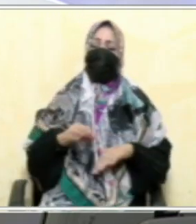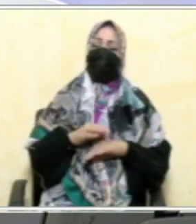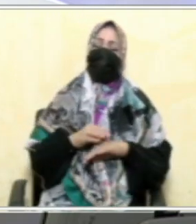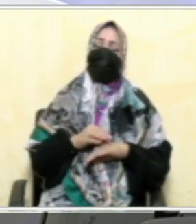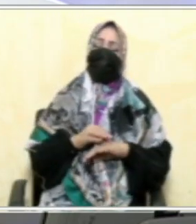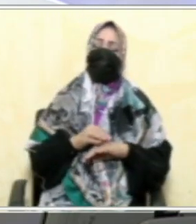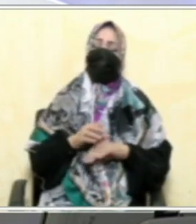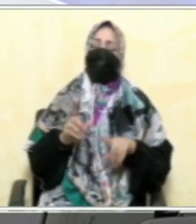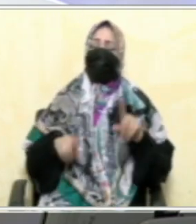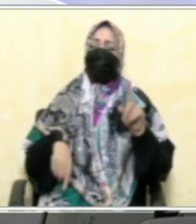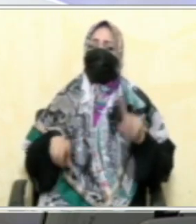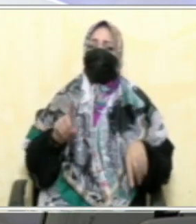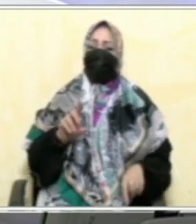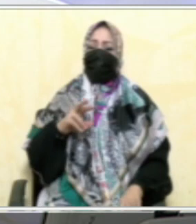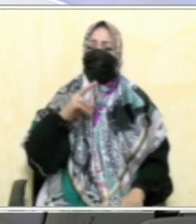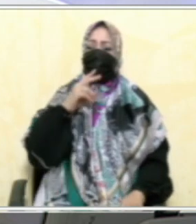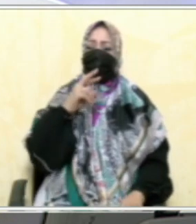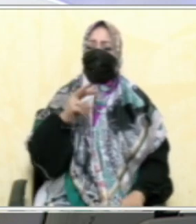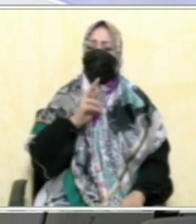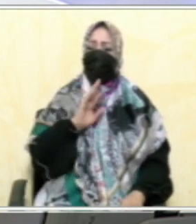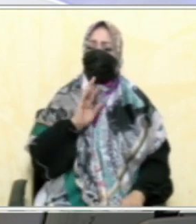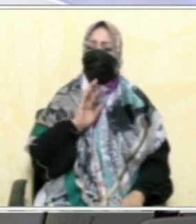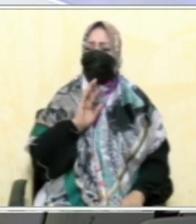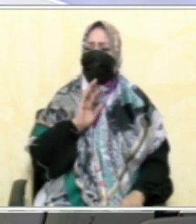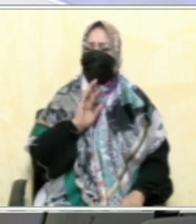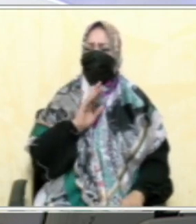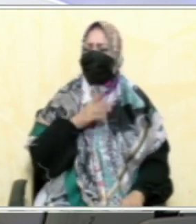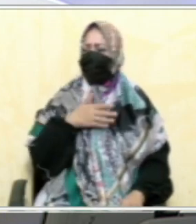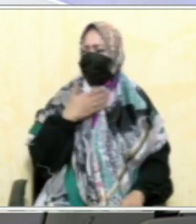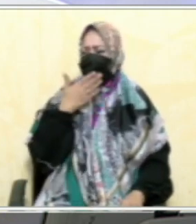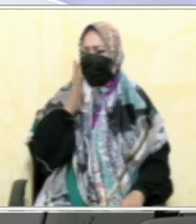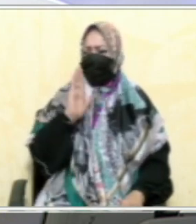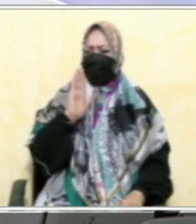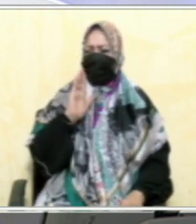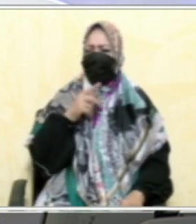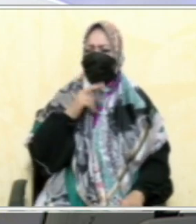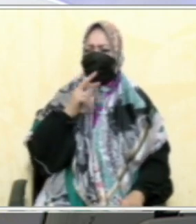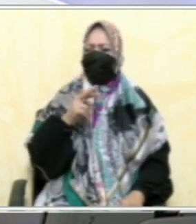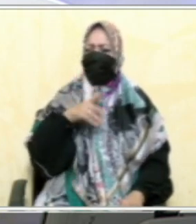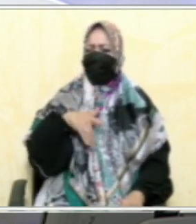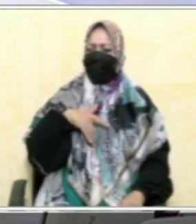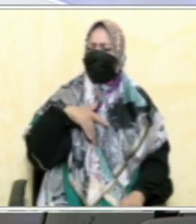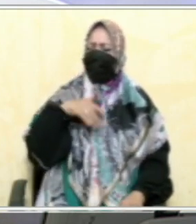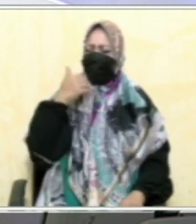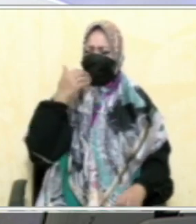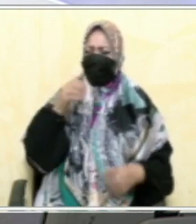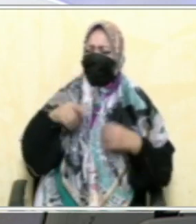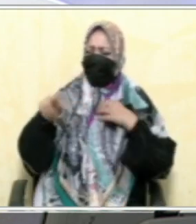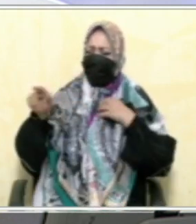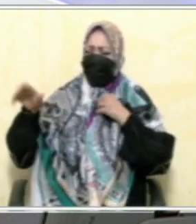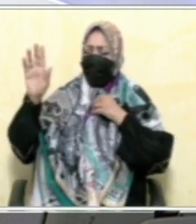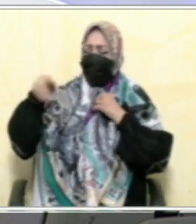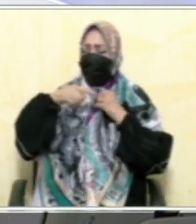هذا أمر خطير ذكره الله في القرآن وذكر آثاره، ولعل عدم الحديث